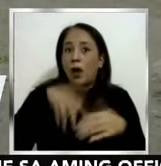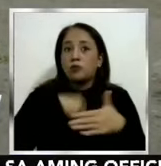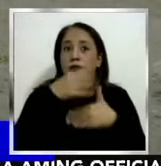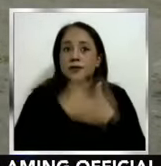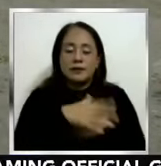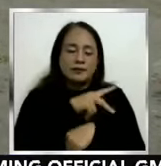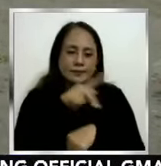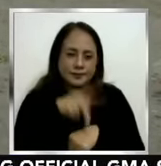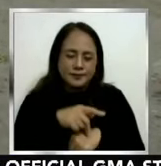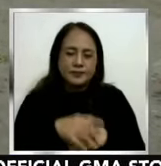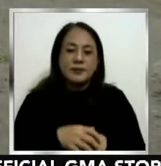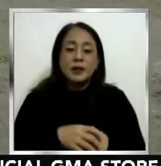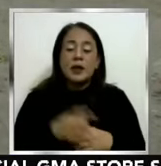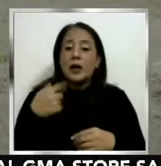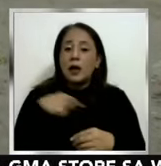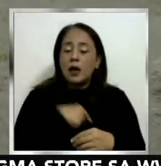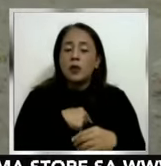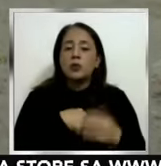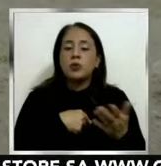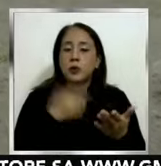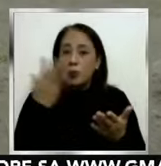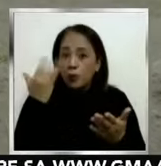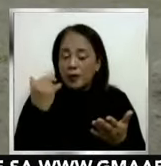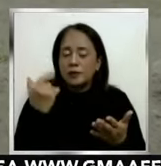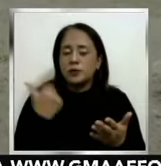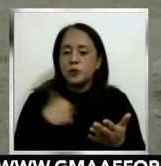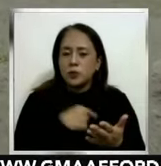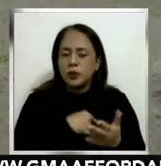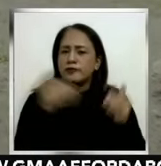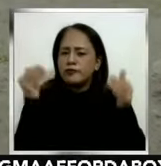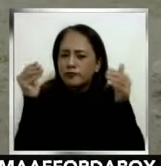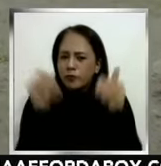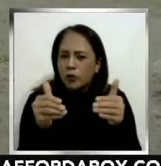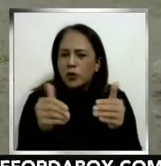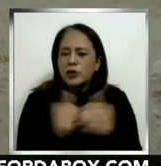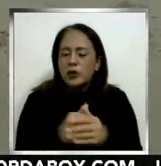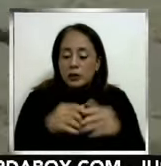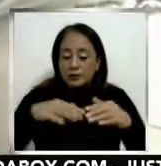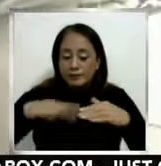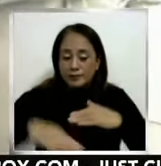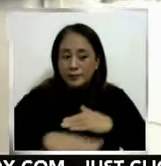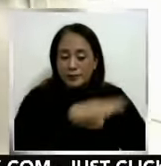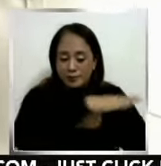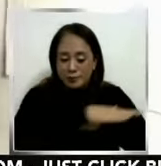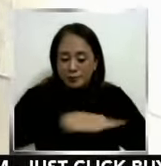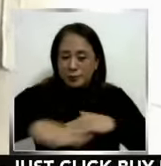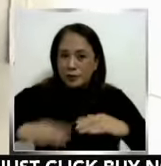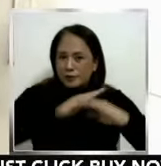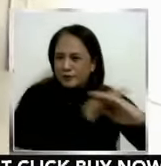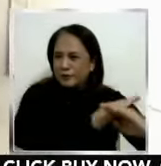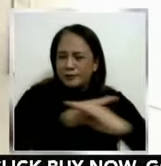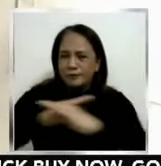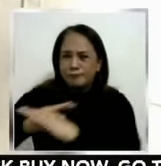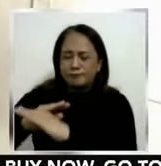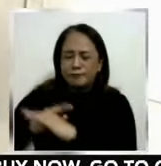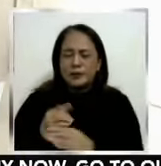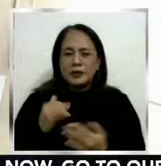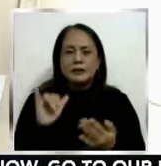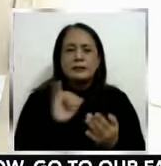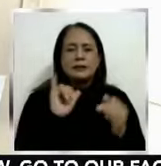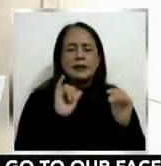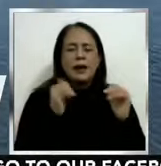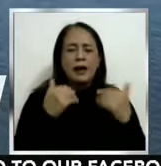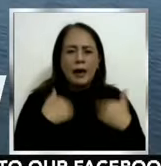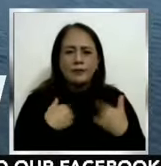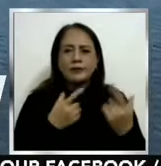outward looking because we are focusing on coastal defense, maritime defense. Ilan sa mga lugar kung saan isasagawa ang